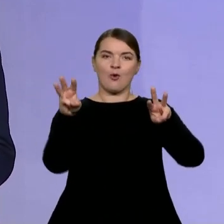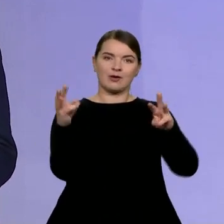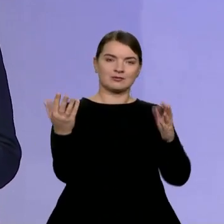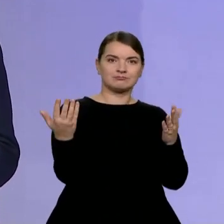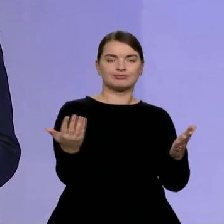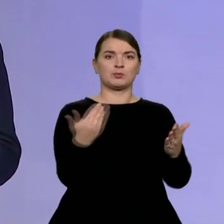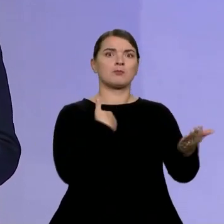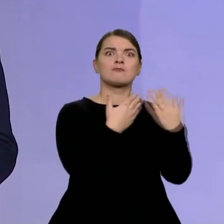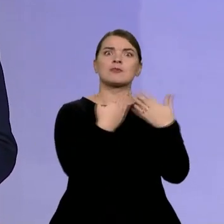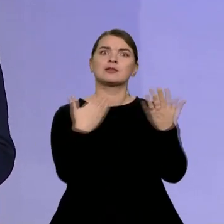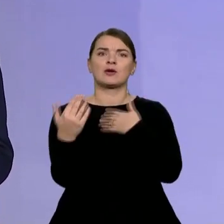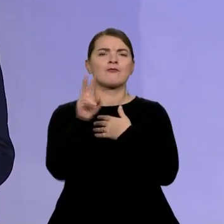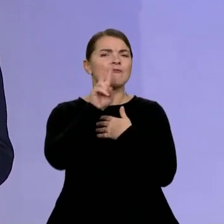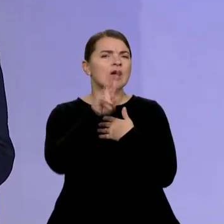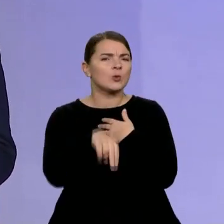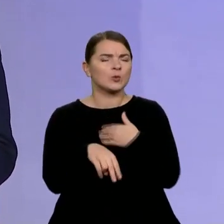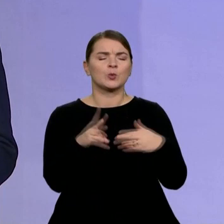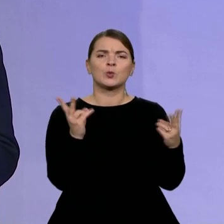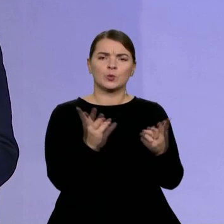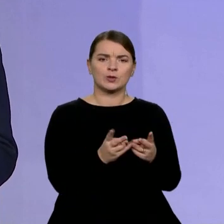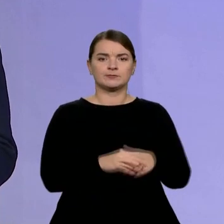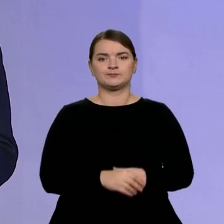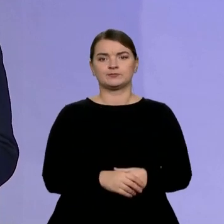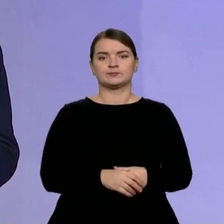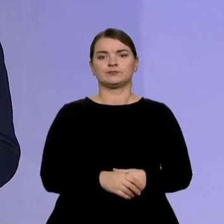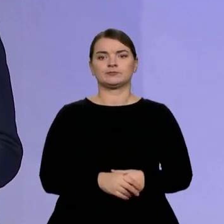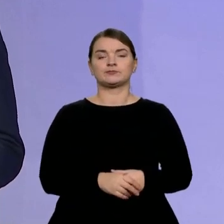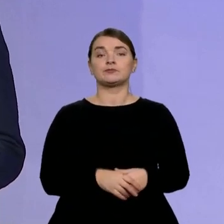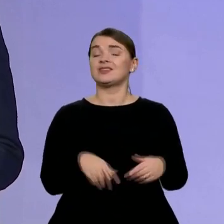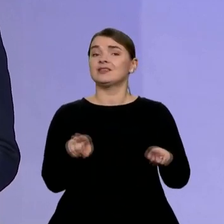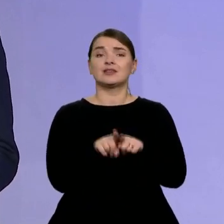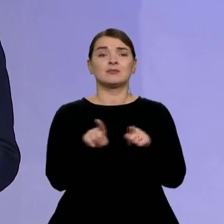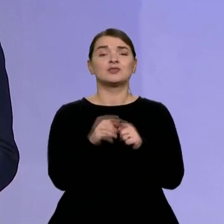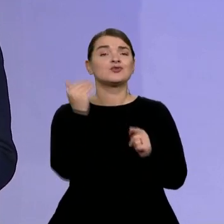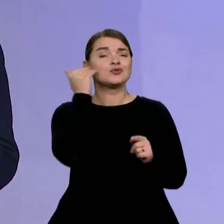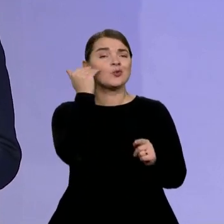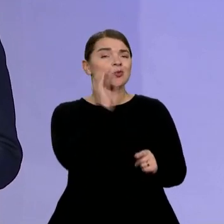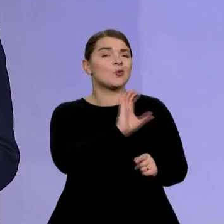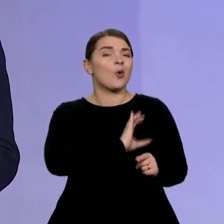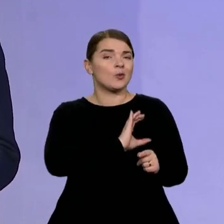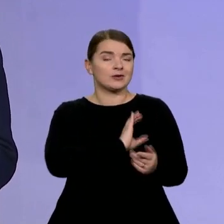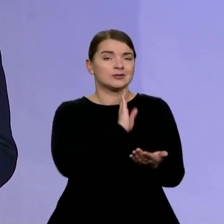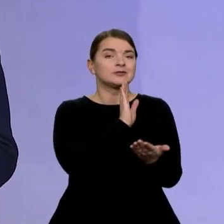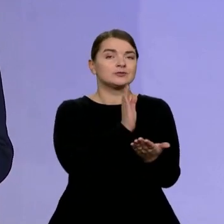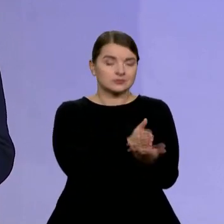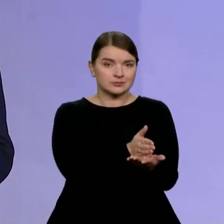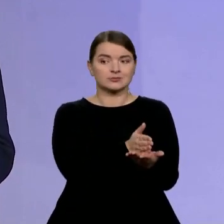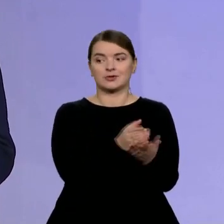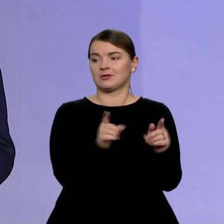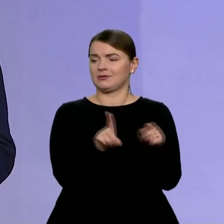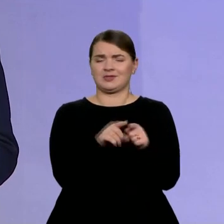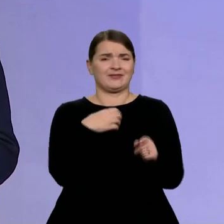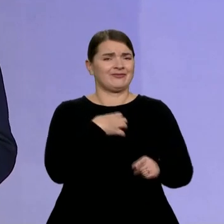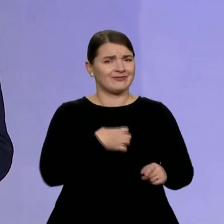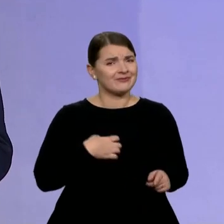bendrauti su Vilniaus universitetu. Ir kitame dalio pusėje turime Šiaulių kolegiją, kas irgi yra labai svarbus